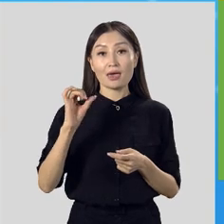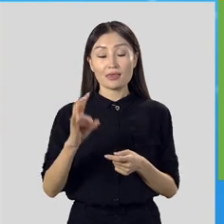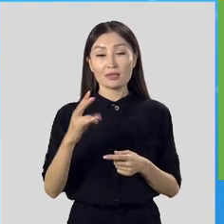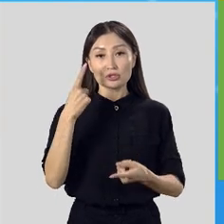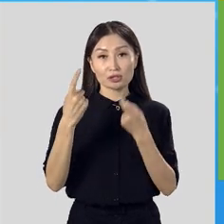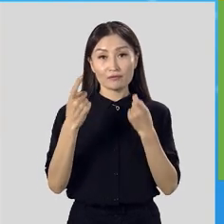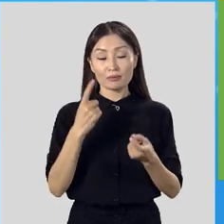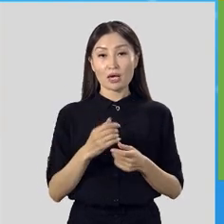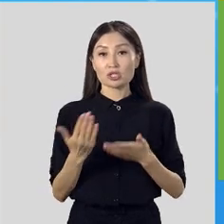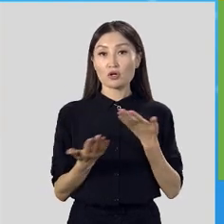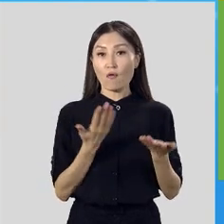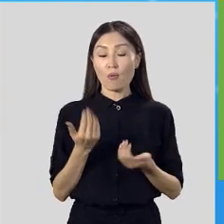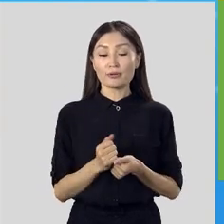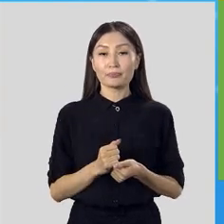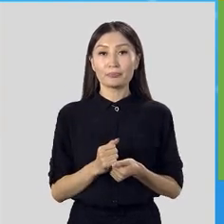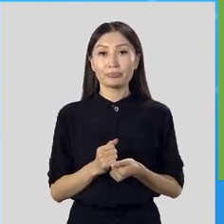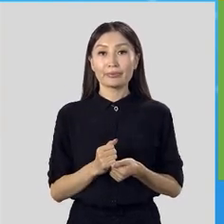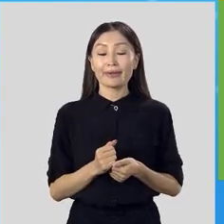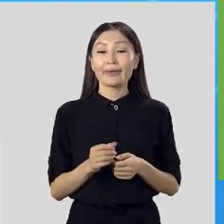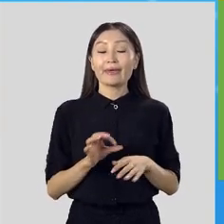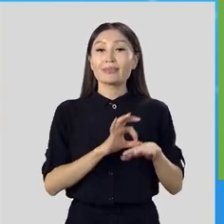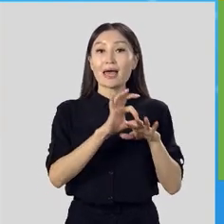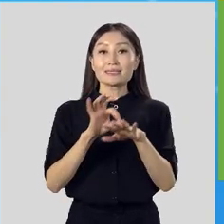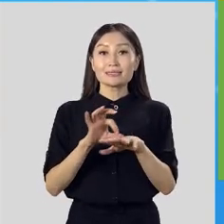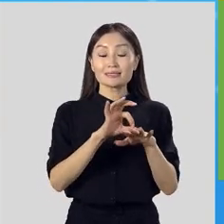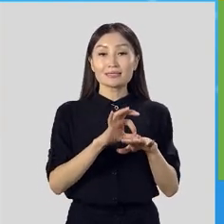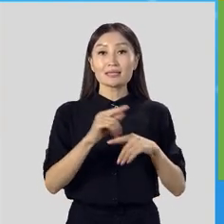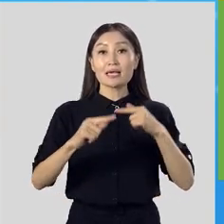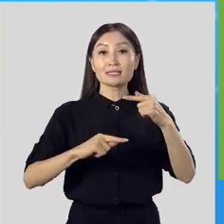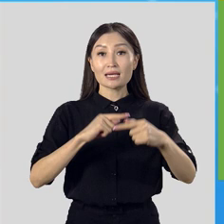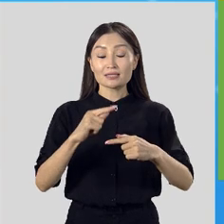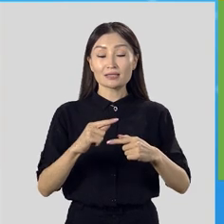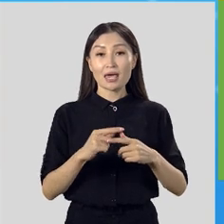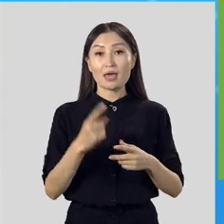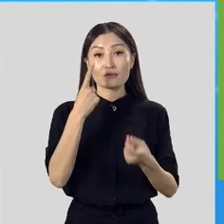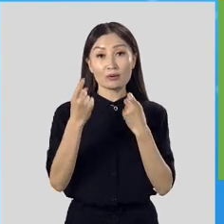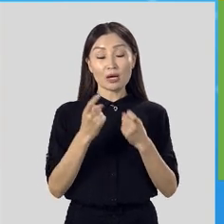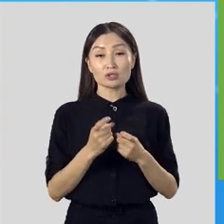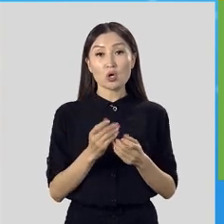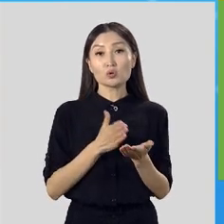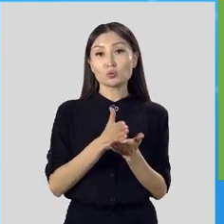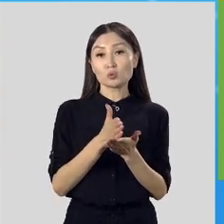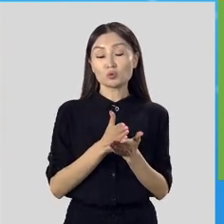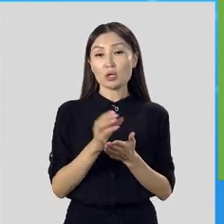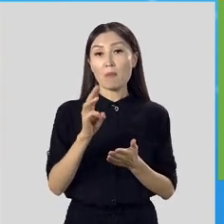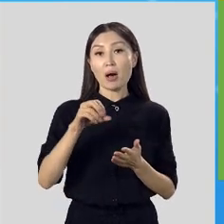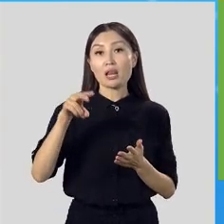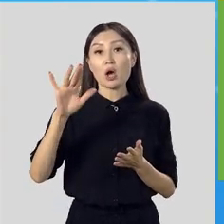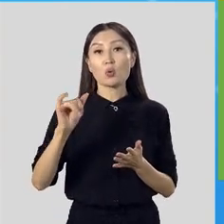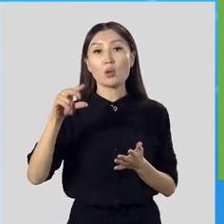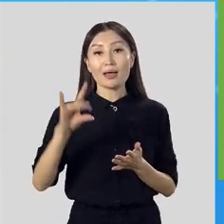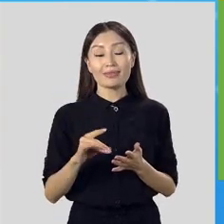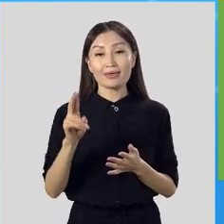генетической информации в живом. Носителями наследственной информации служат молекулы